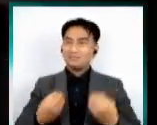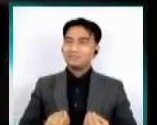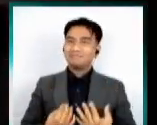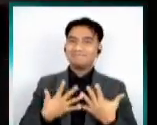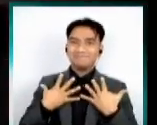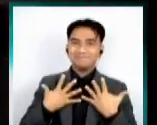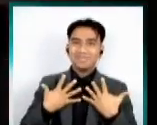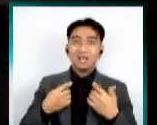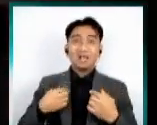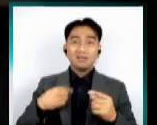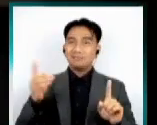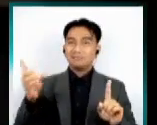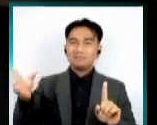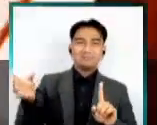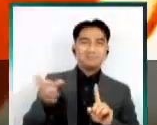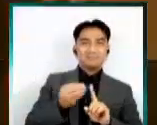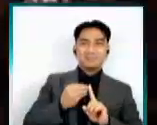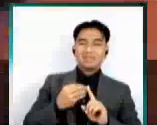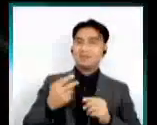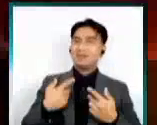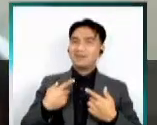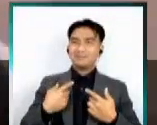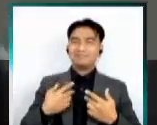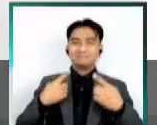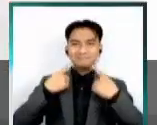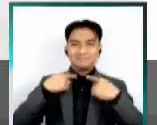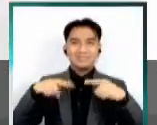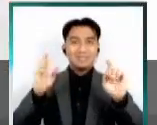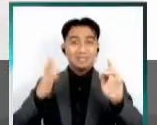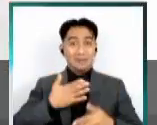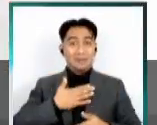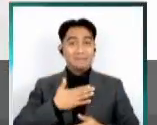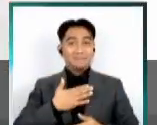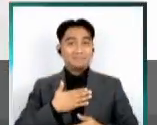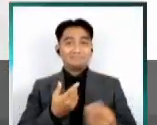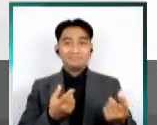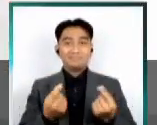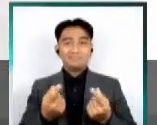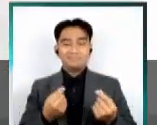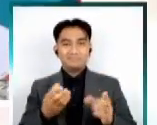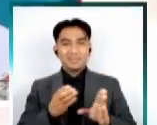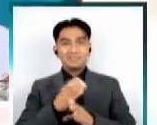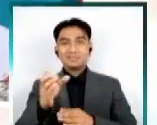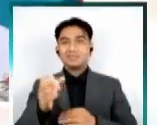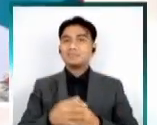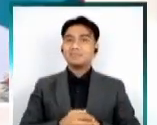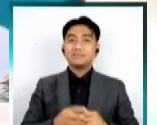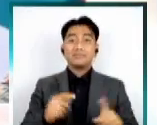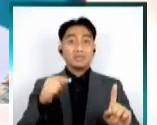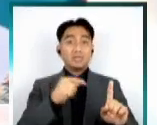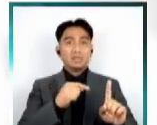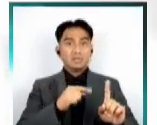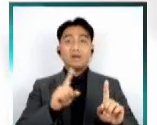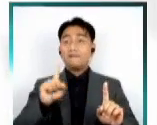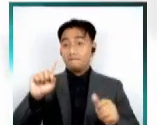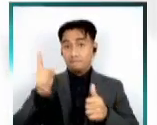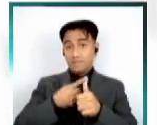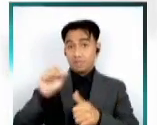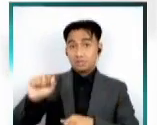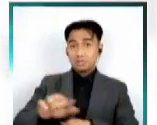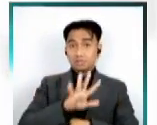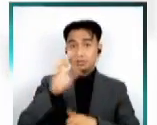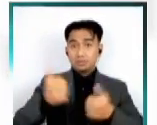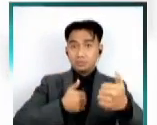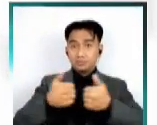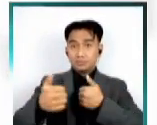It will give a very big boost in my career. Si Bianca rin ang nag-iisang Asian na napili para mag-compete sa karera.